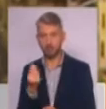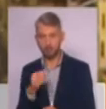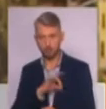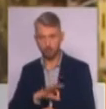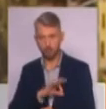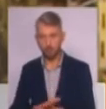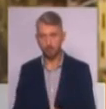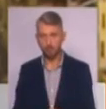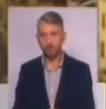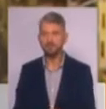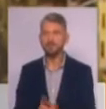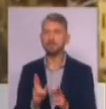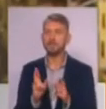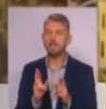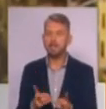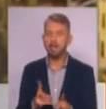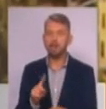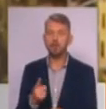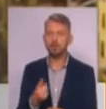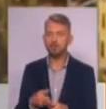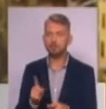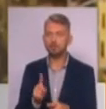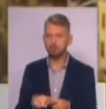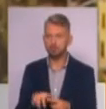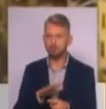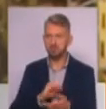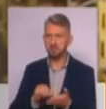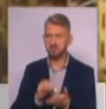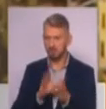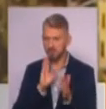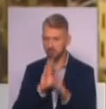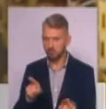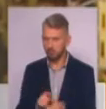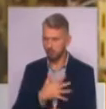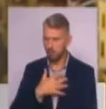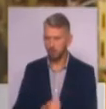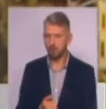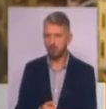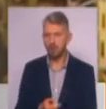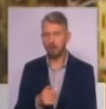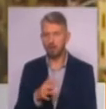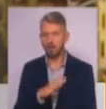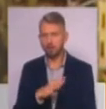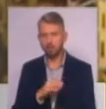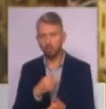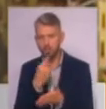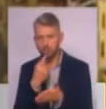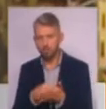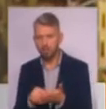використовуєте. Яким чином, чому саме цей пост з'явився? Тому що от деякі нюанси були зроблені, що там десь там